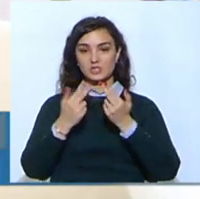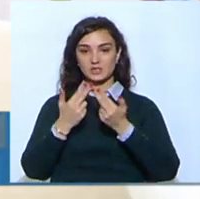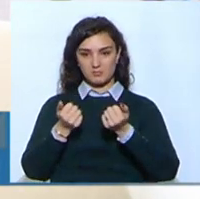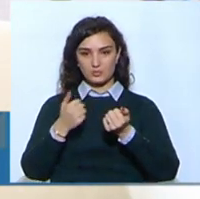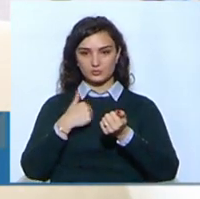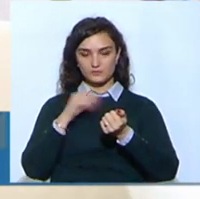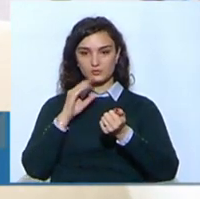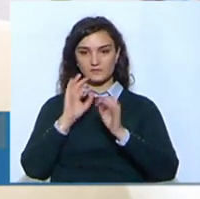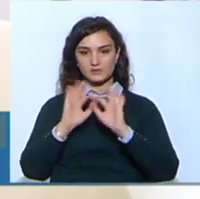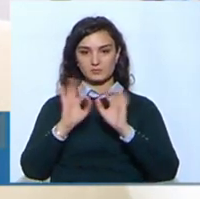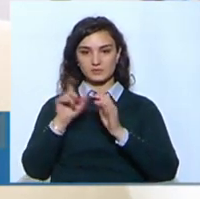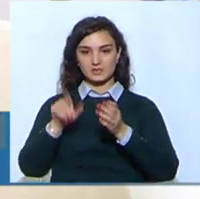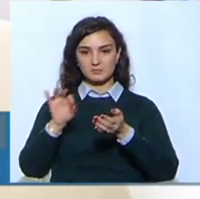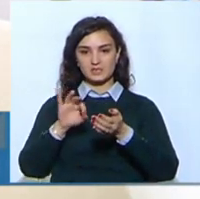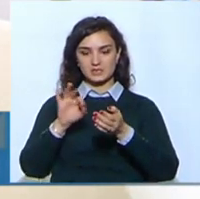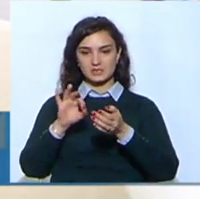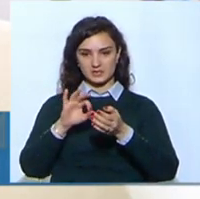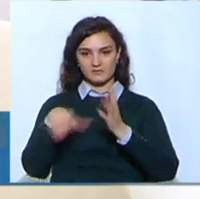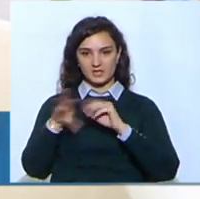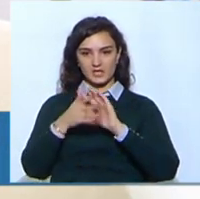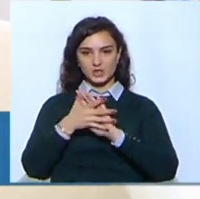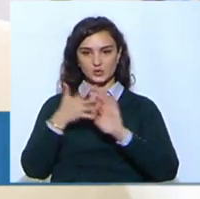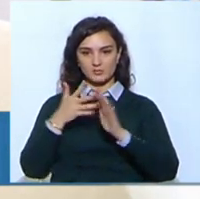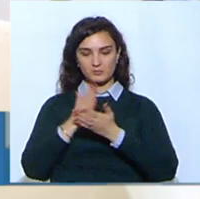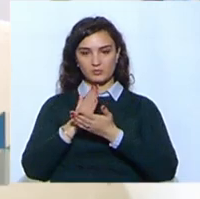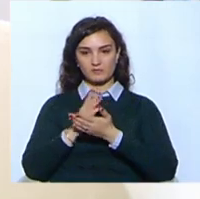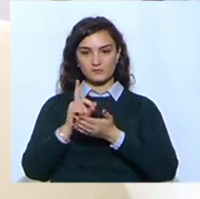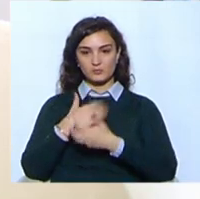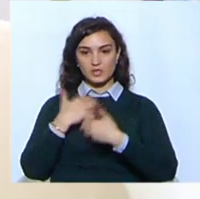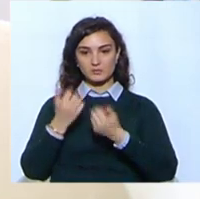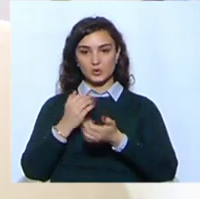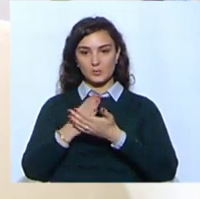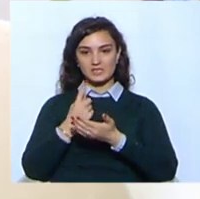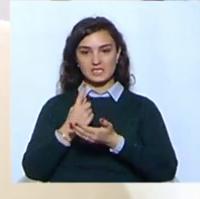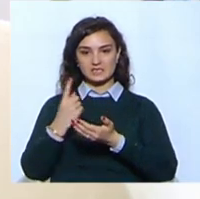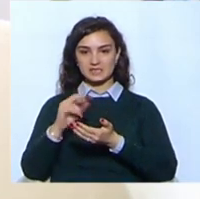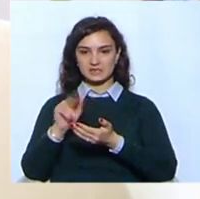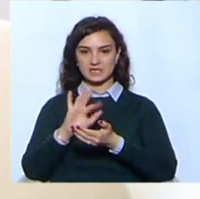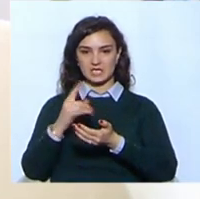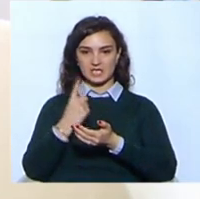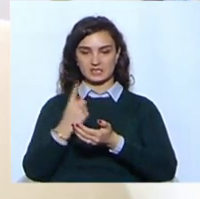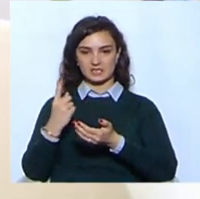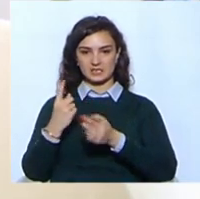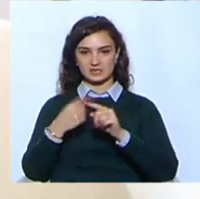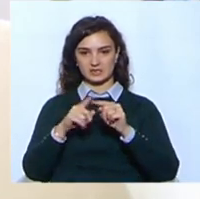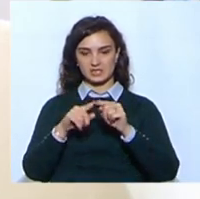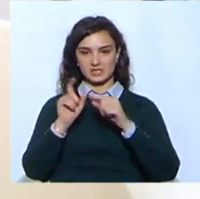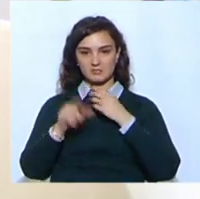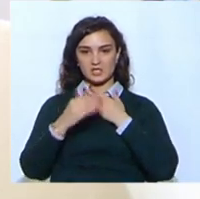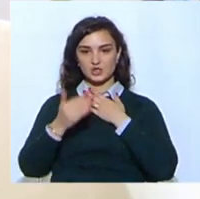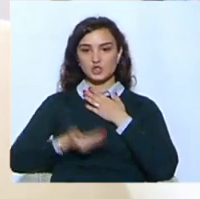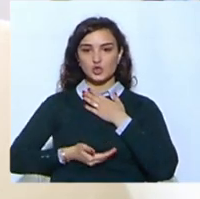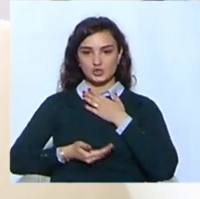რასაკვირველია, როდესაც ჩვენ საუბრობთ ადამიანზე, გაცნობიერებული გვაქვს, რომ ჯანმრთელობა არის ერთ-ერთი და არა ერთადერთი ინსტრუმენტი